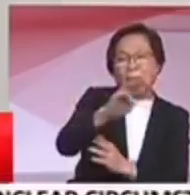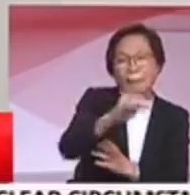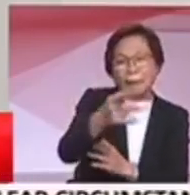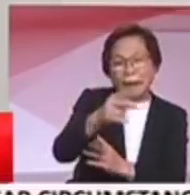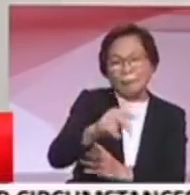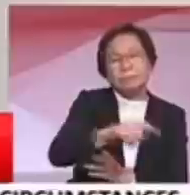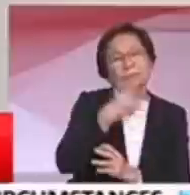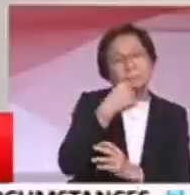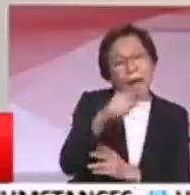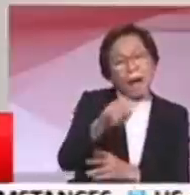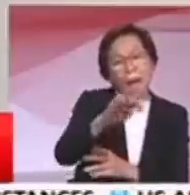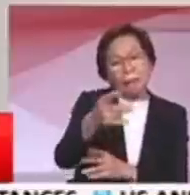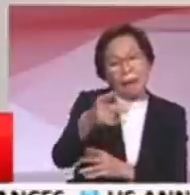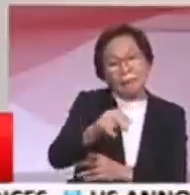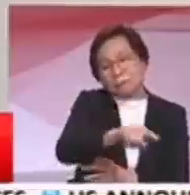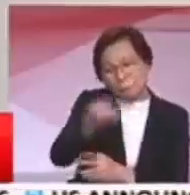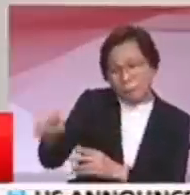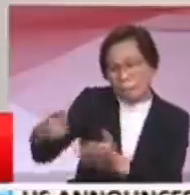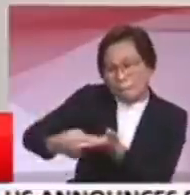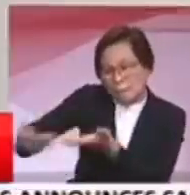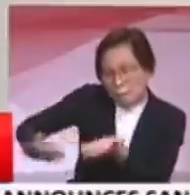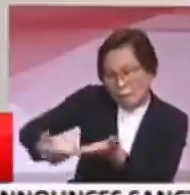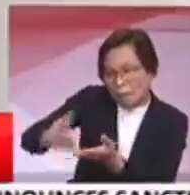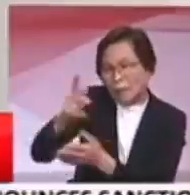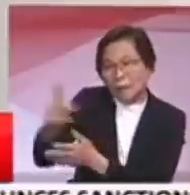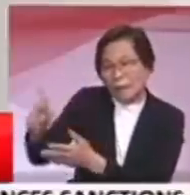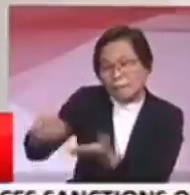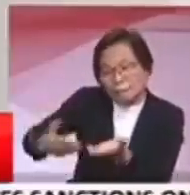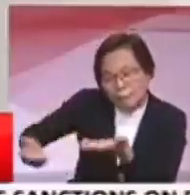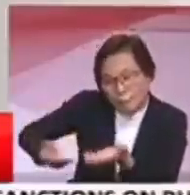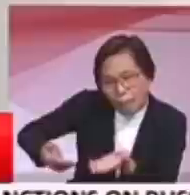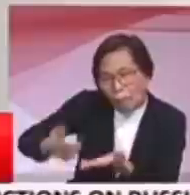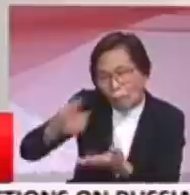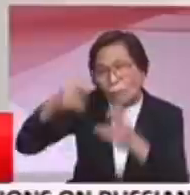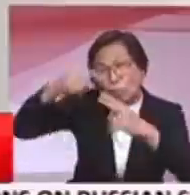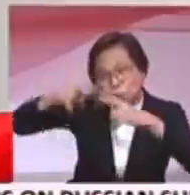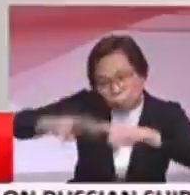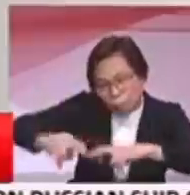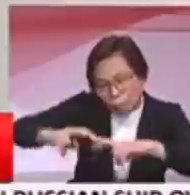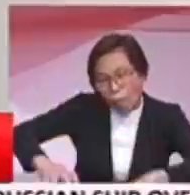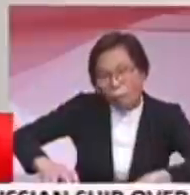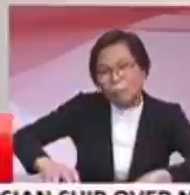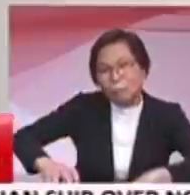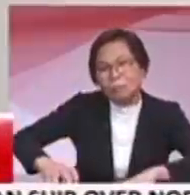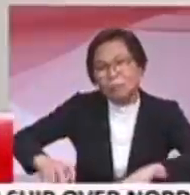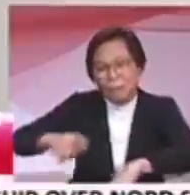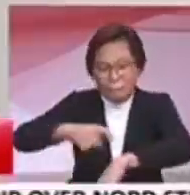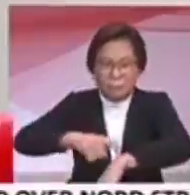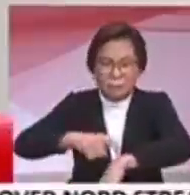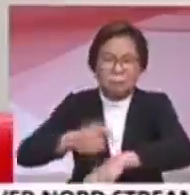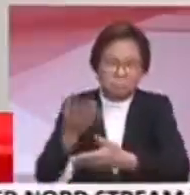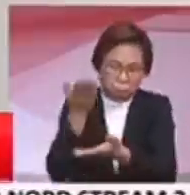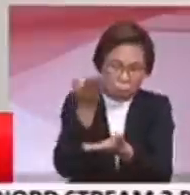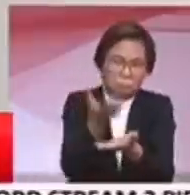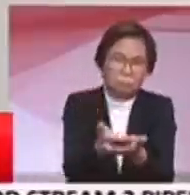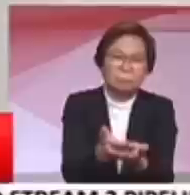berbincang dengan Kementerian Kesihatan Malaysia bagi mengkaji perkara yang dicadangkan